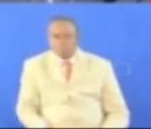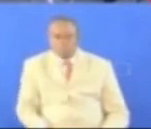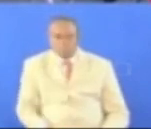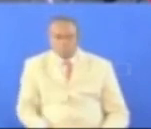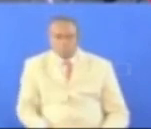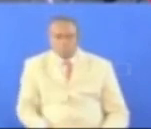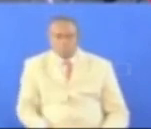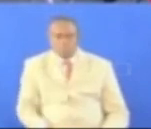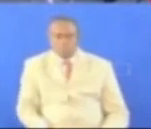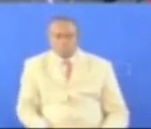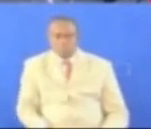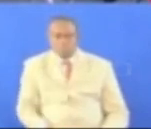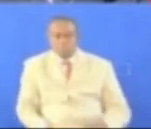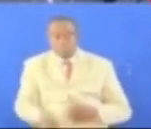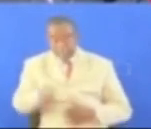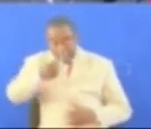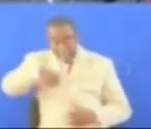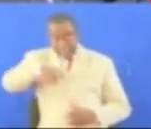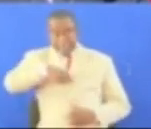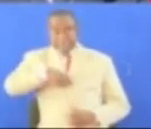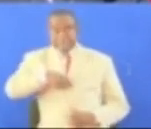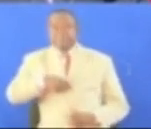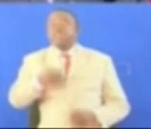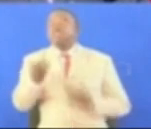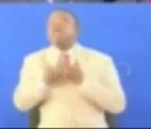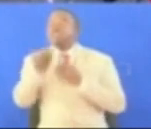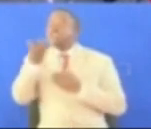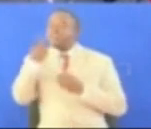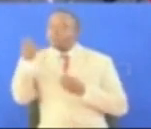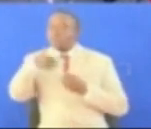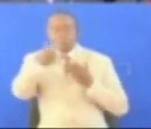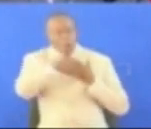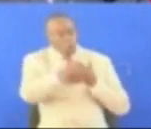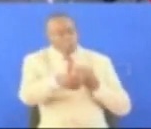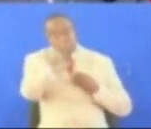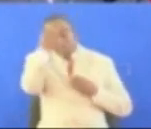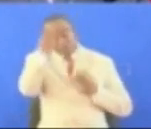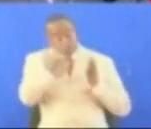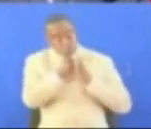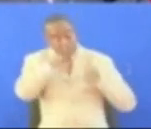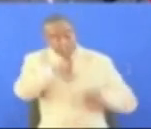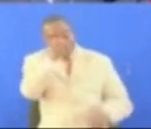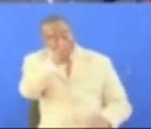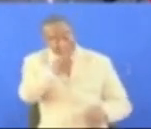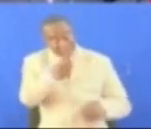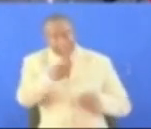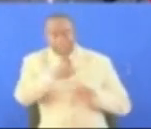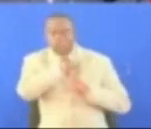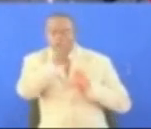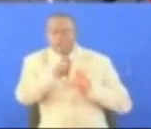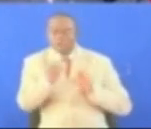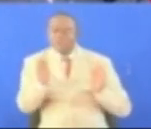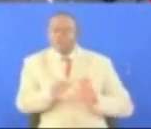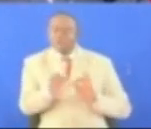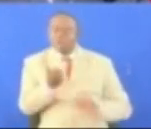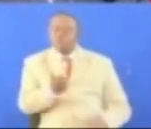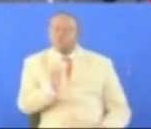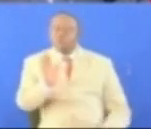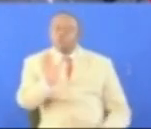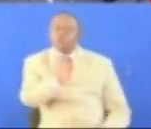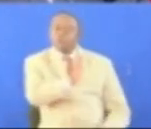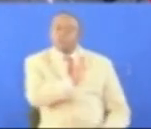sisi na sisi watu wengine, mataifa mengine, watakiwa waje wajifunze namna ambavyo Afrika inatunza watoto wake.